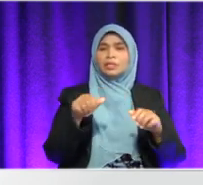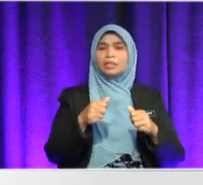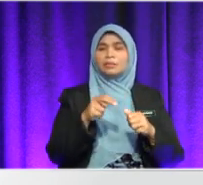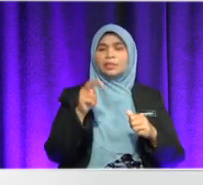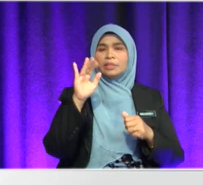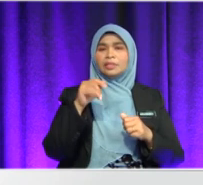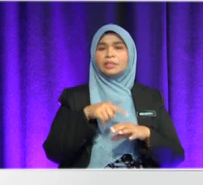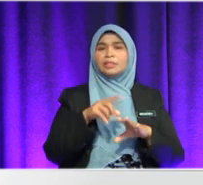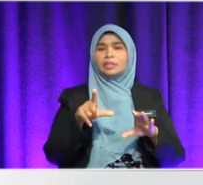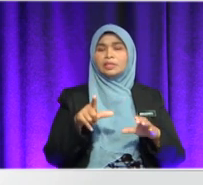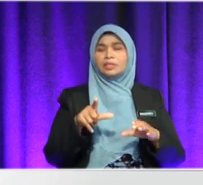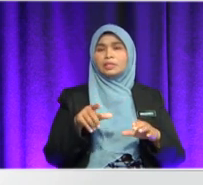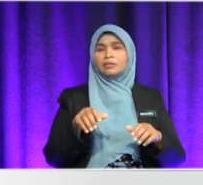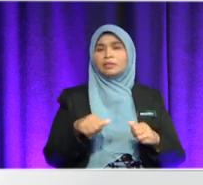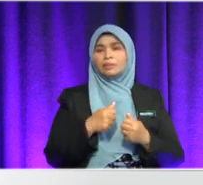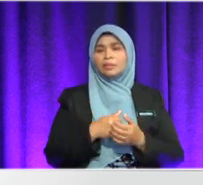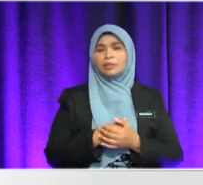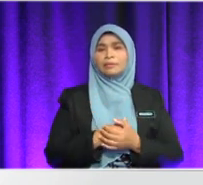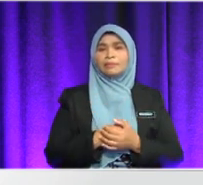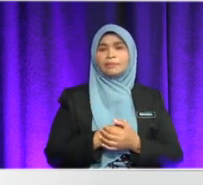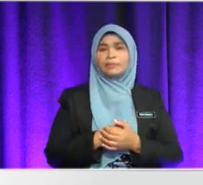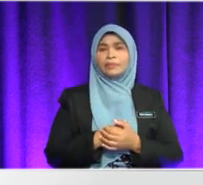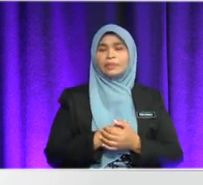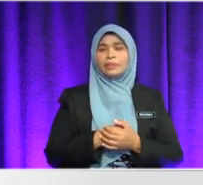dosennya oleh Allah Subhanahu ta'ala